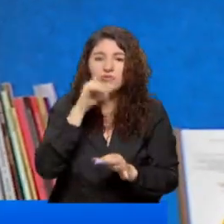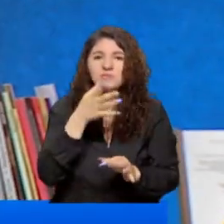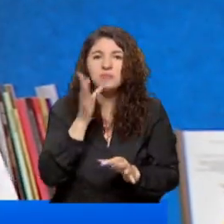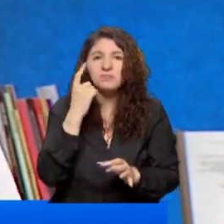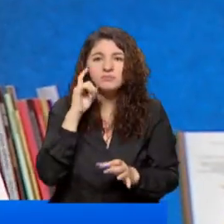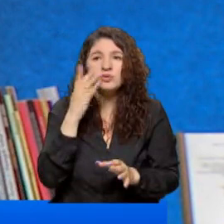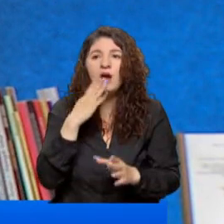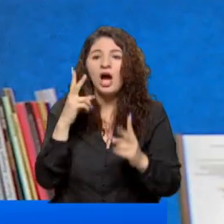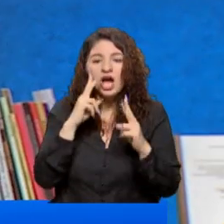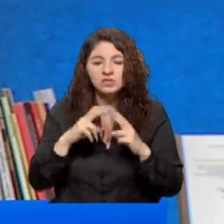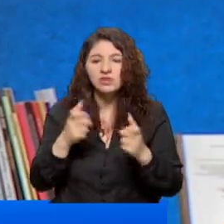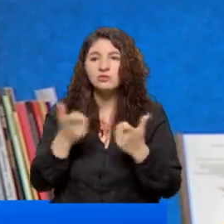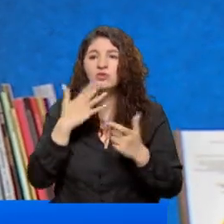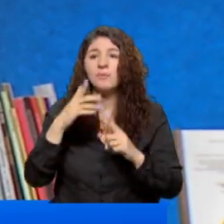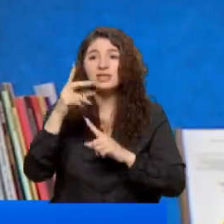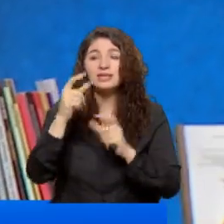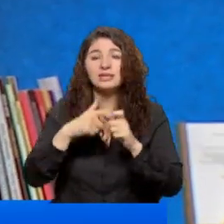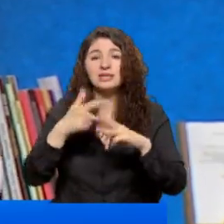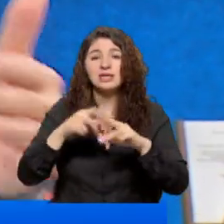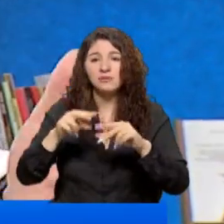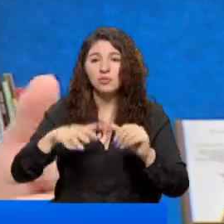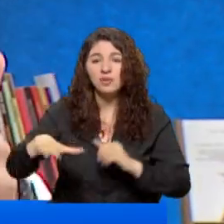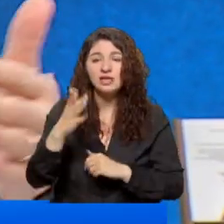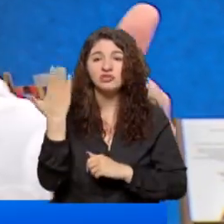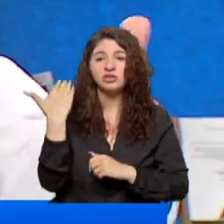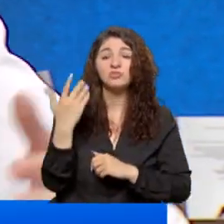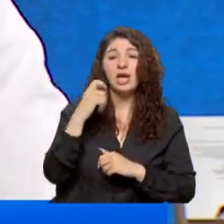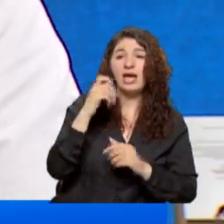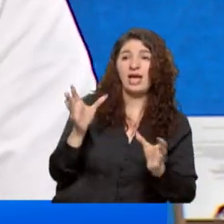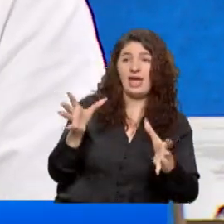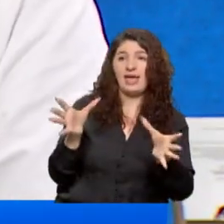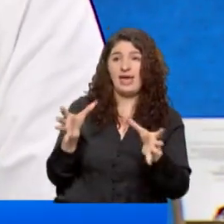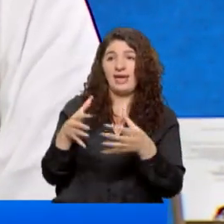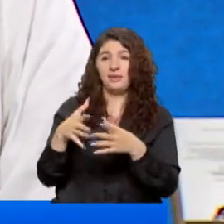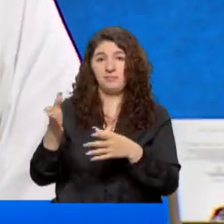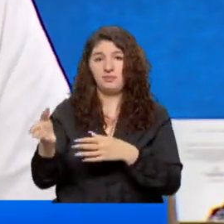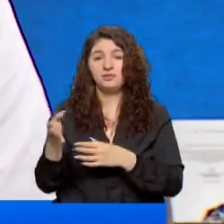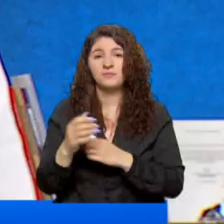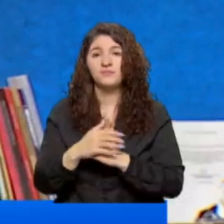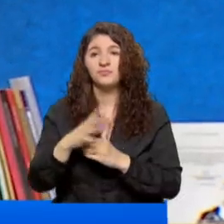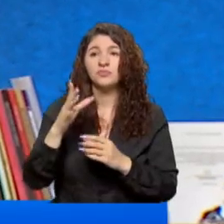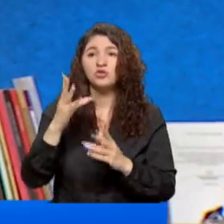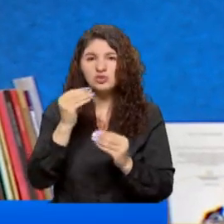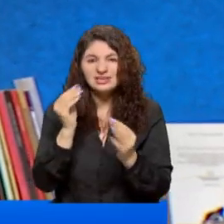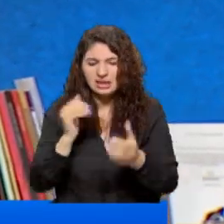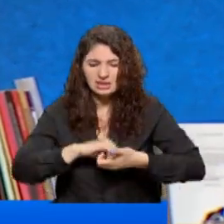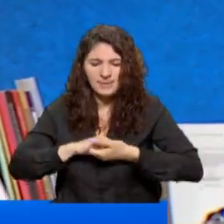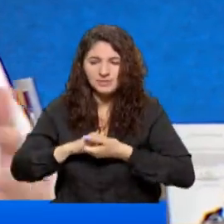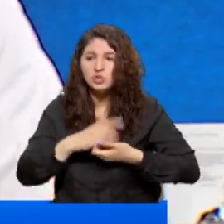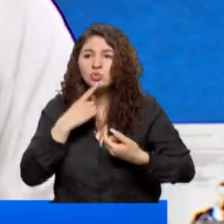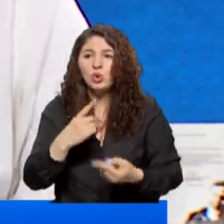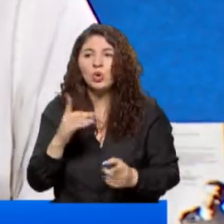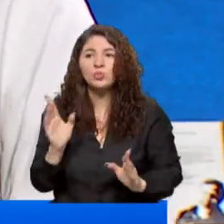araştırma-geliştirme bakın TİGEM arazilerinin bu bu geçtiğimiz işte ekip O çok samimi söylüyorum Yani